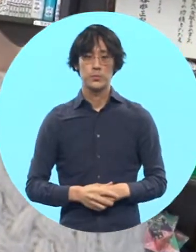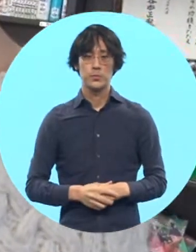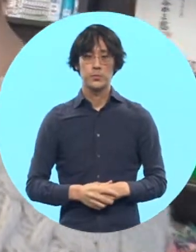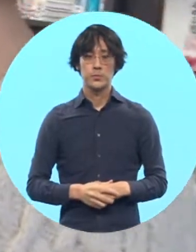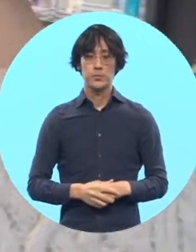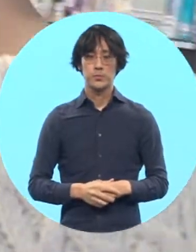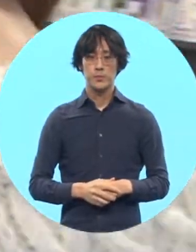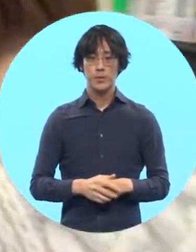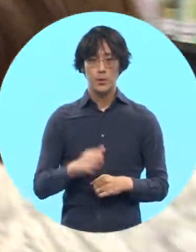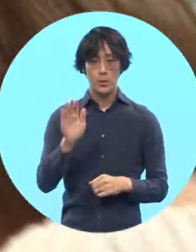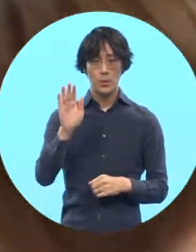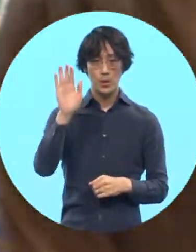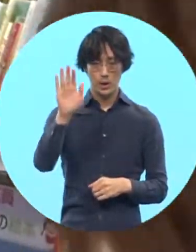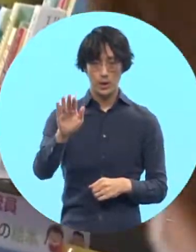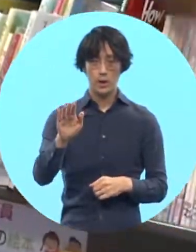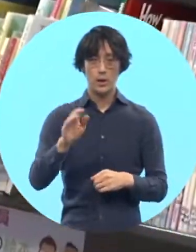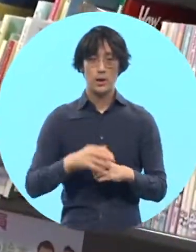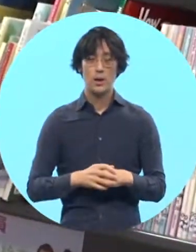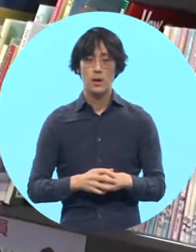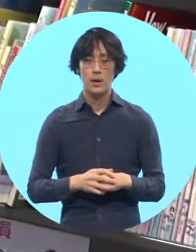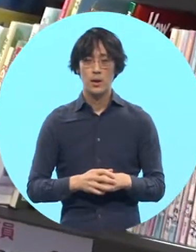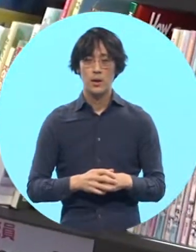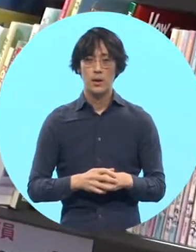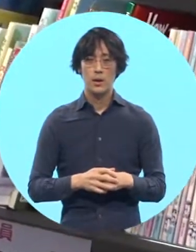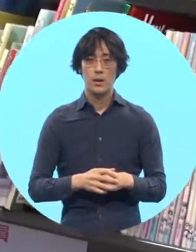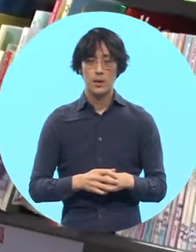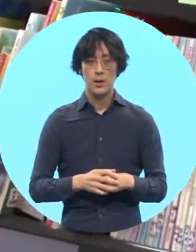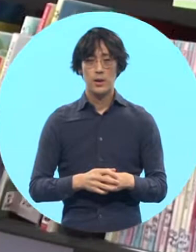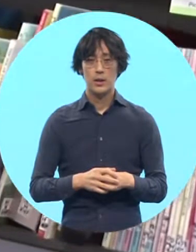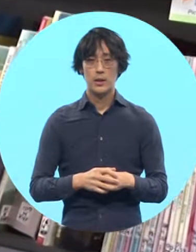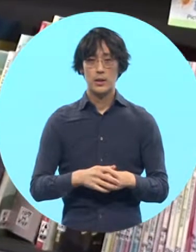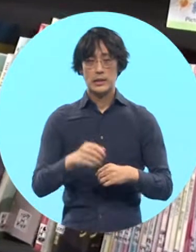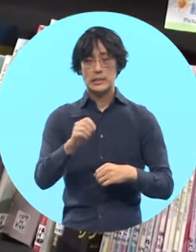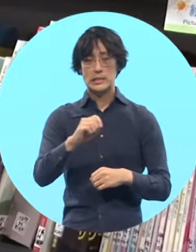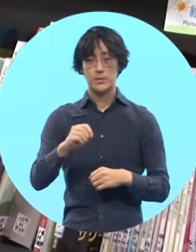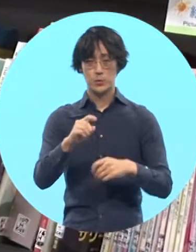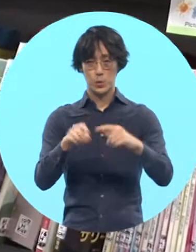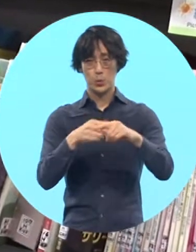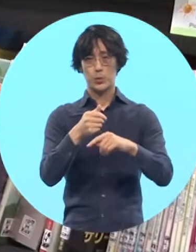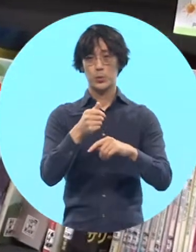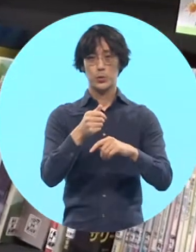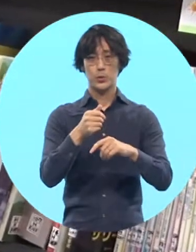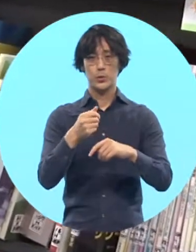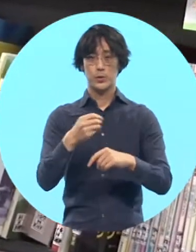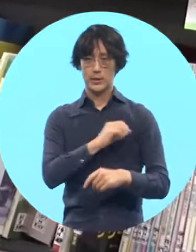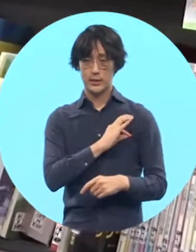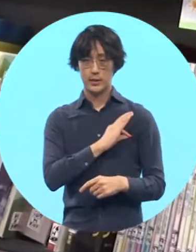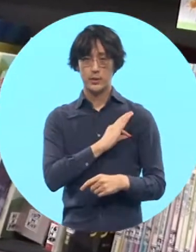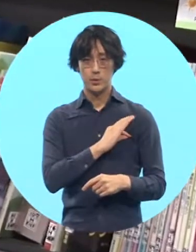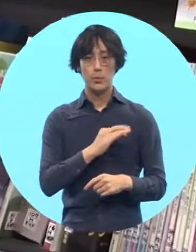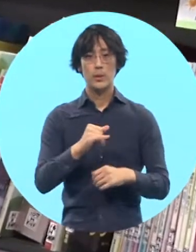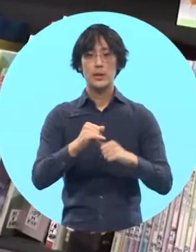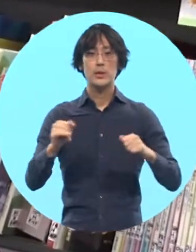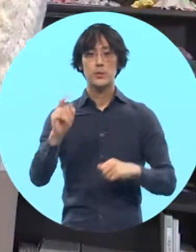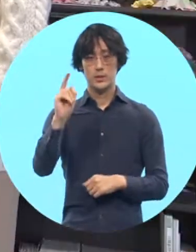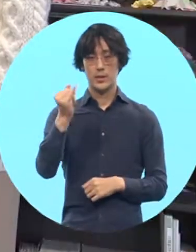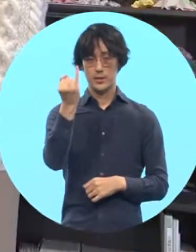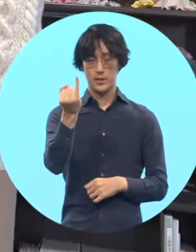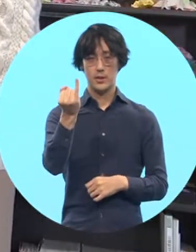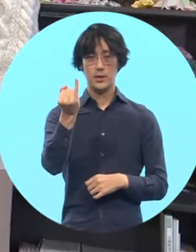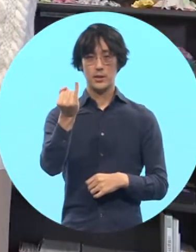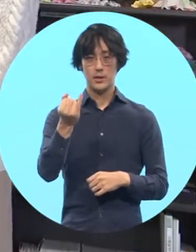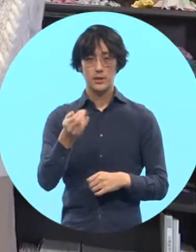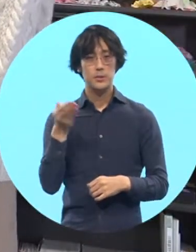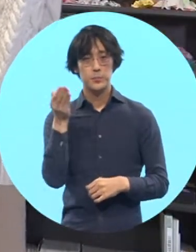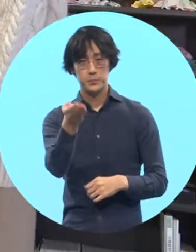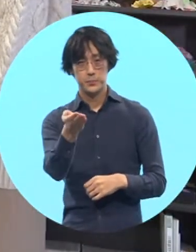ここからは財団が行っている事業について事務局員の広瀬さんに伺います。 こちら